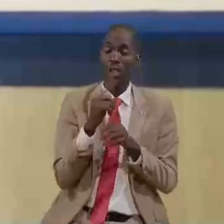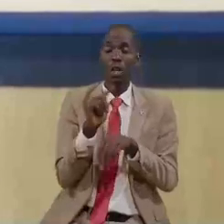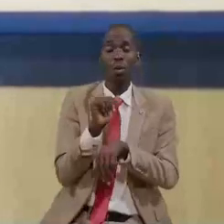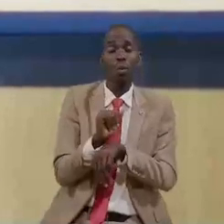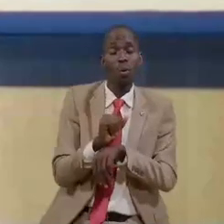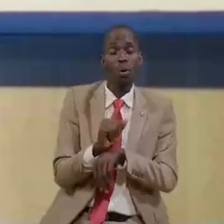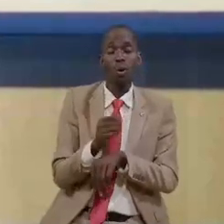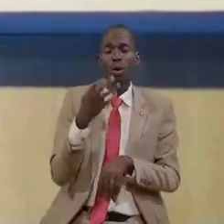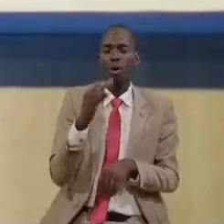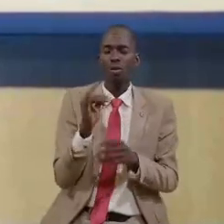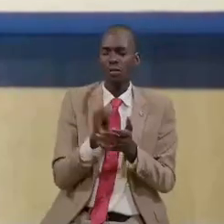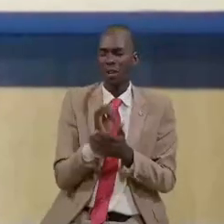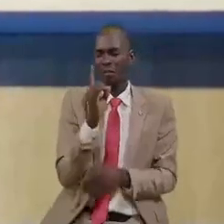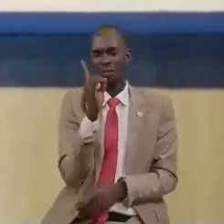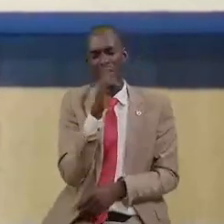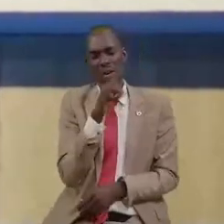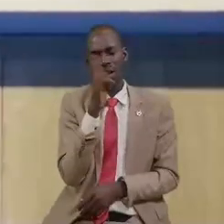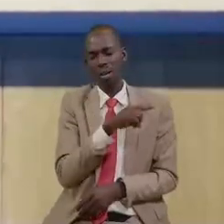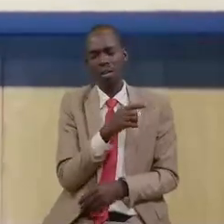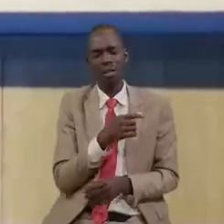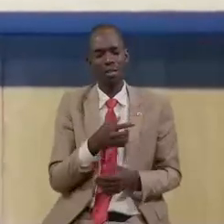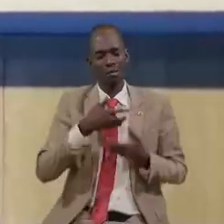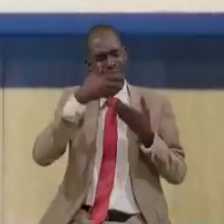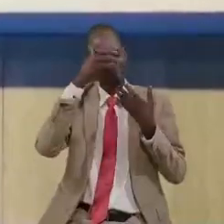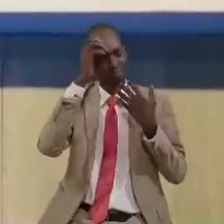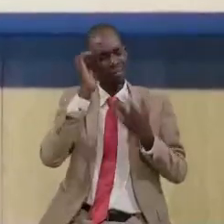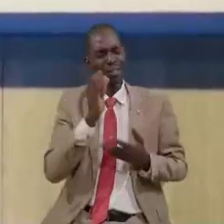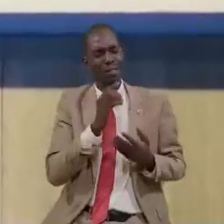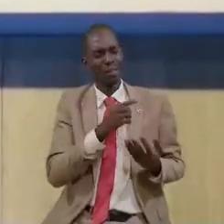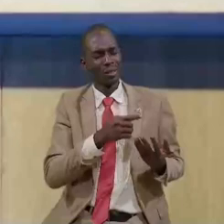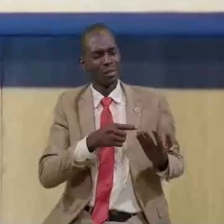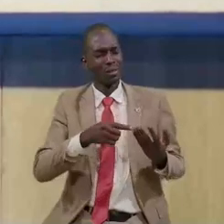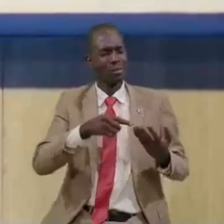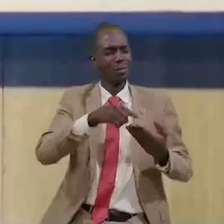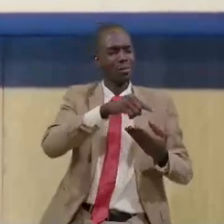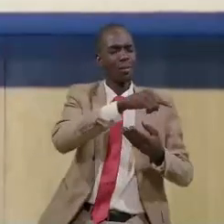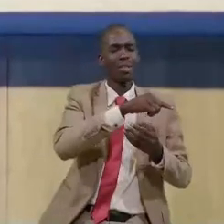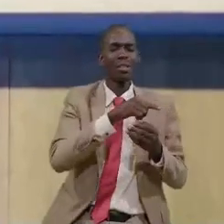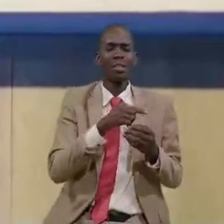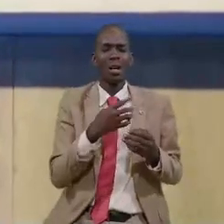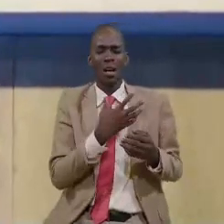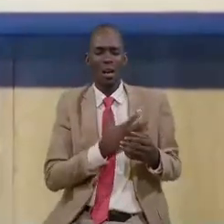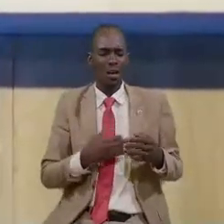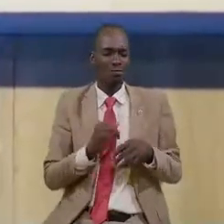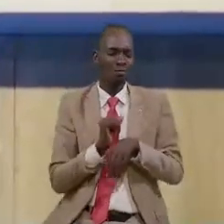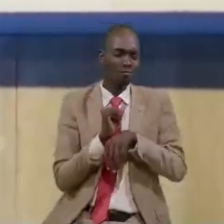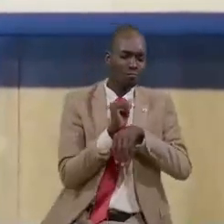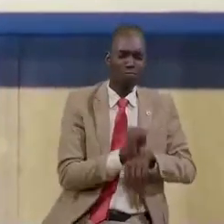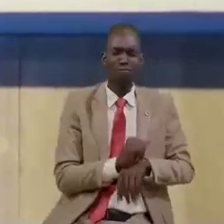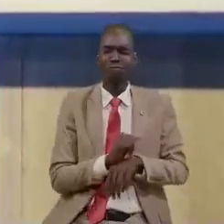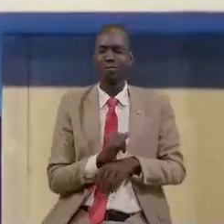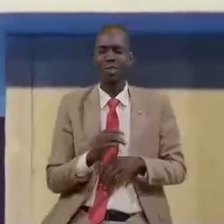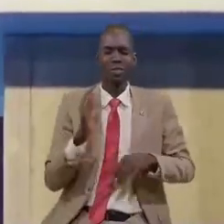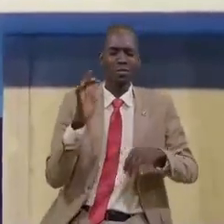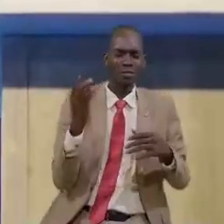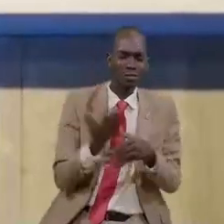que l'œuvre de ce faux lion qui tourmente les vies, qui rôde, qui dérange les vies, qui